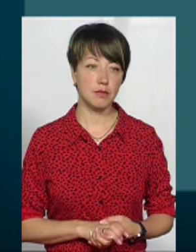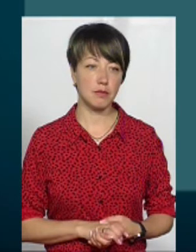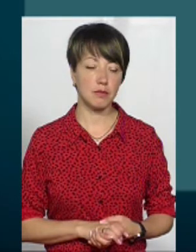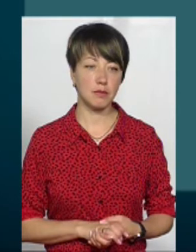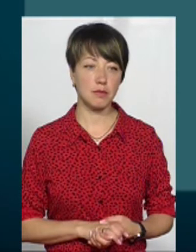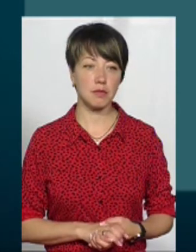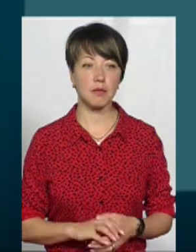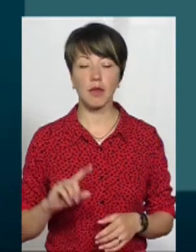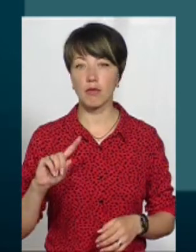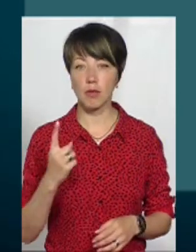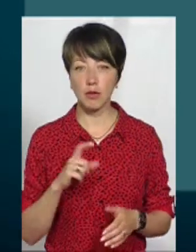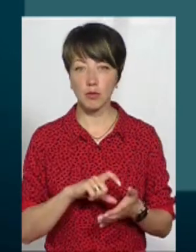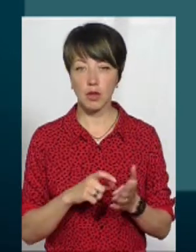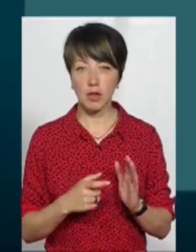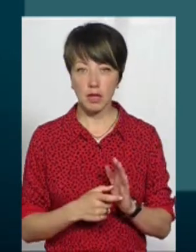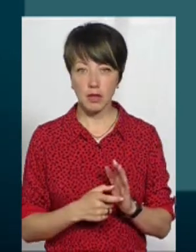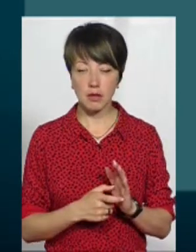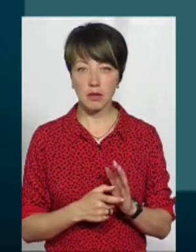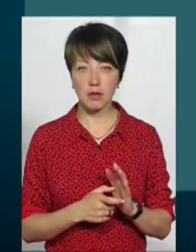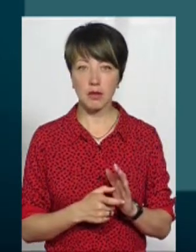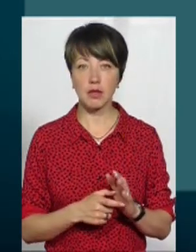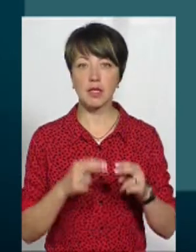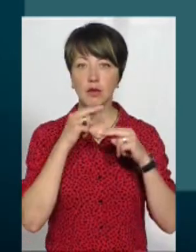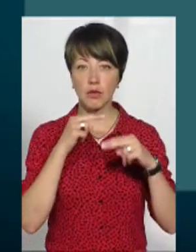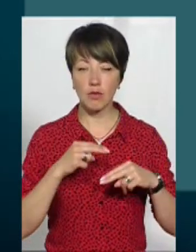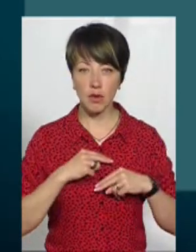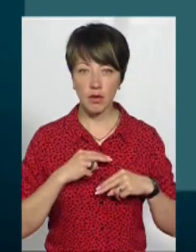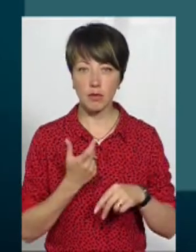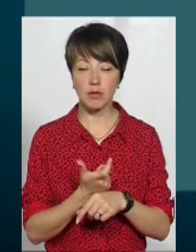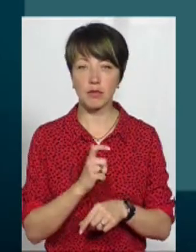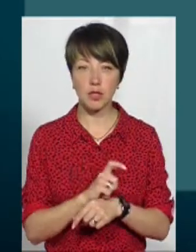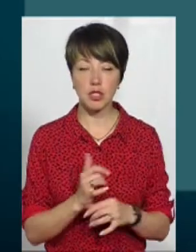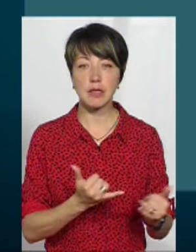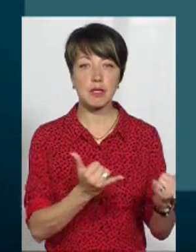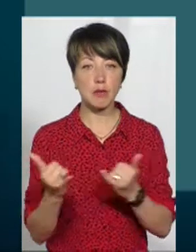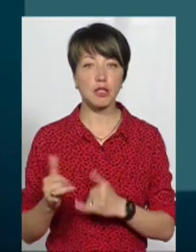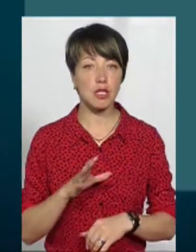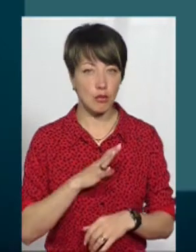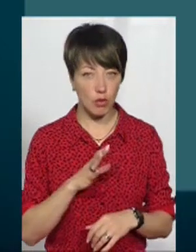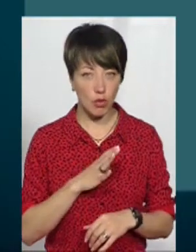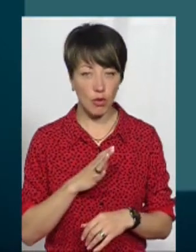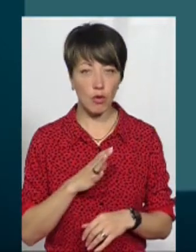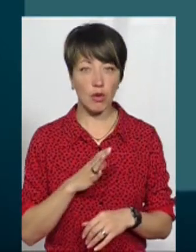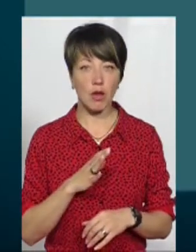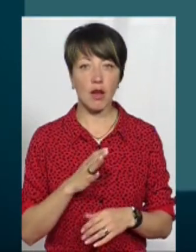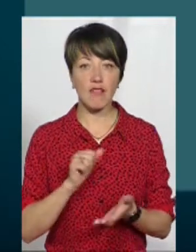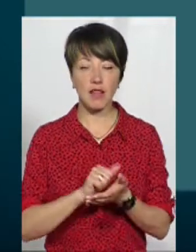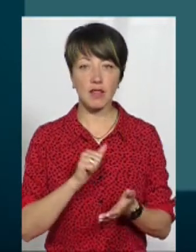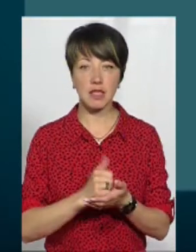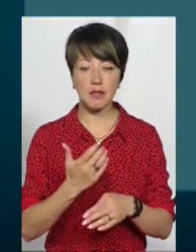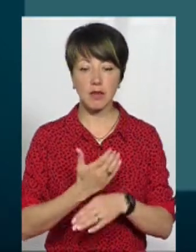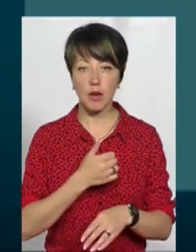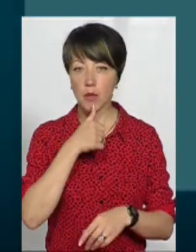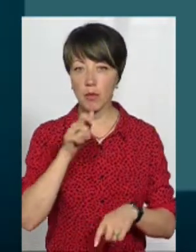Якщо у першому класі на нас більше звертали увагу, так скажу по-простому, більше було забезпечення. Видавництво надсилали нам для